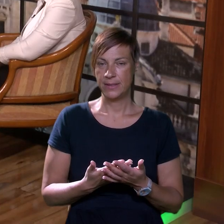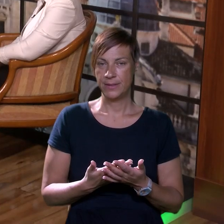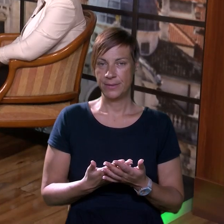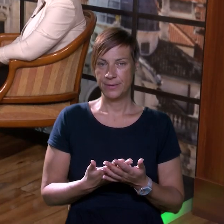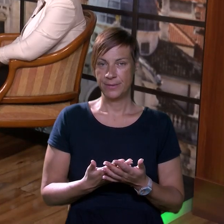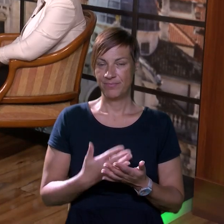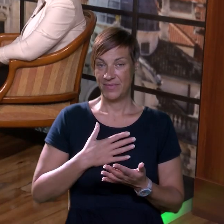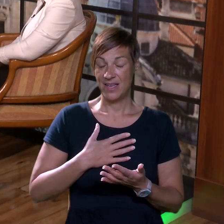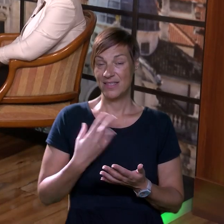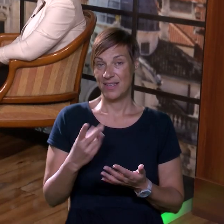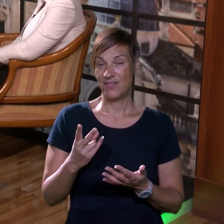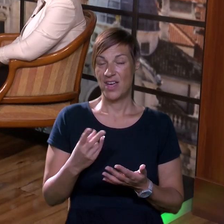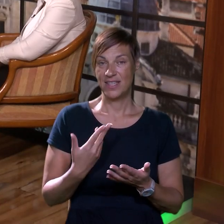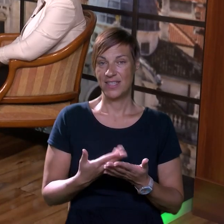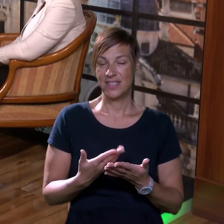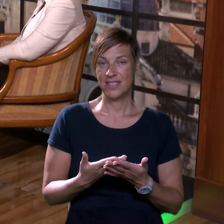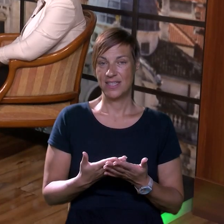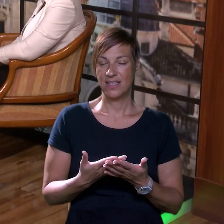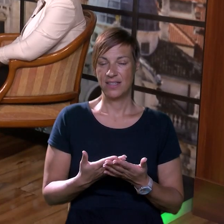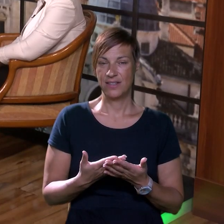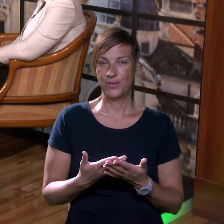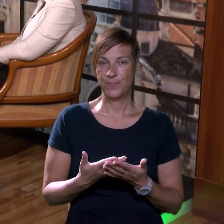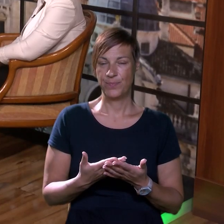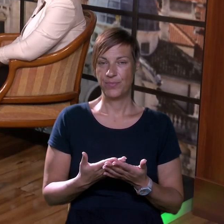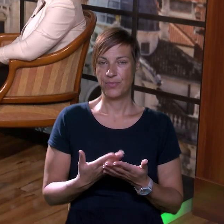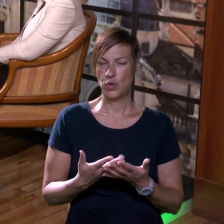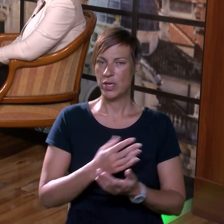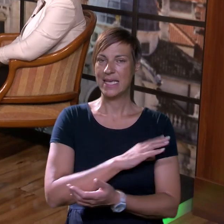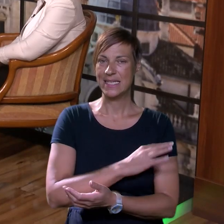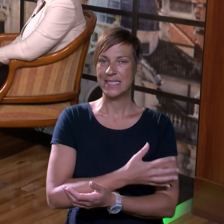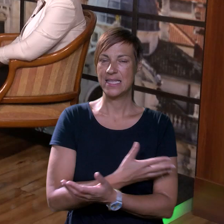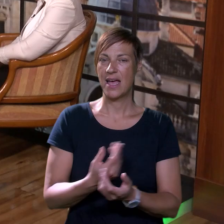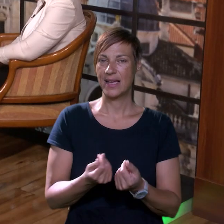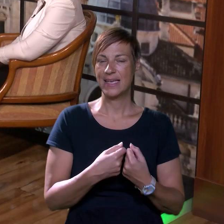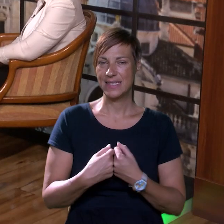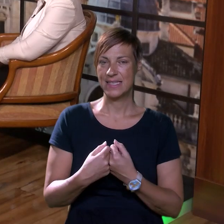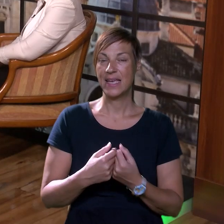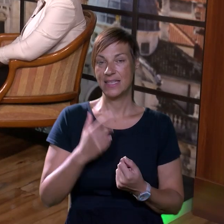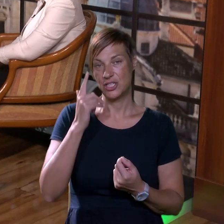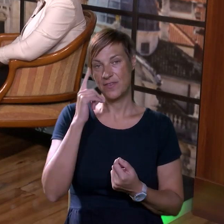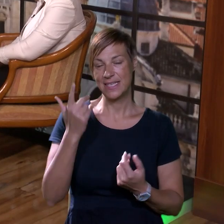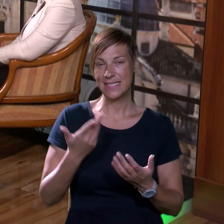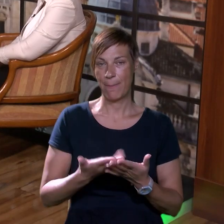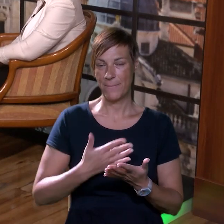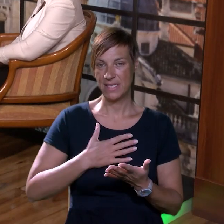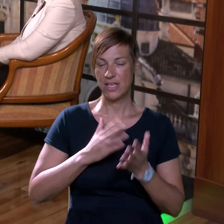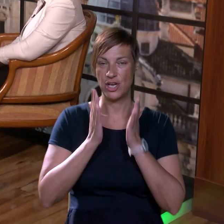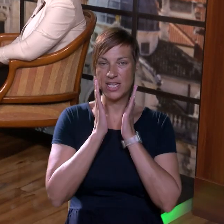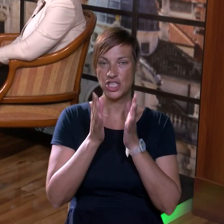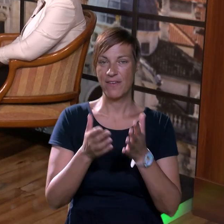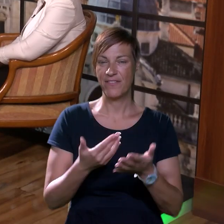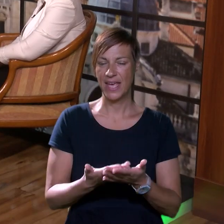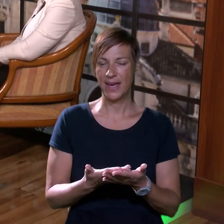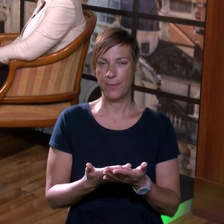nas je 20. I to je u stvari, to je u biti snaga i zajedništva i to je smisao naše